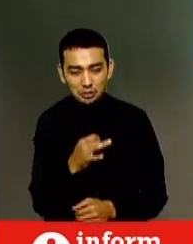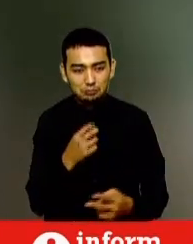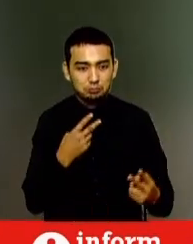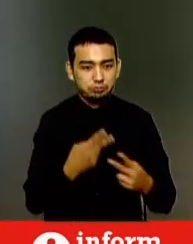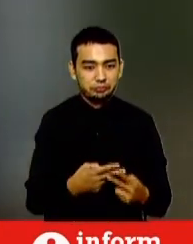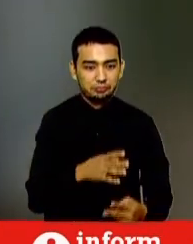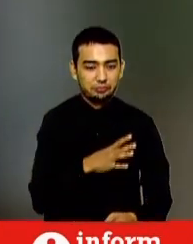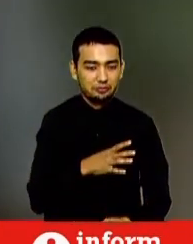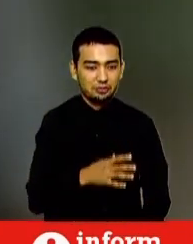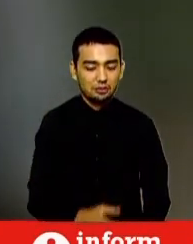информбюро Петропавловск